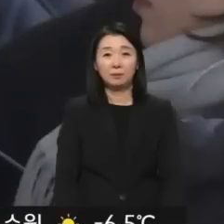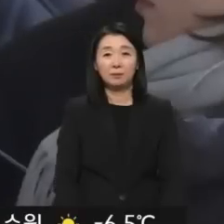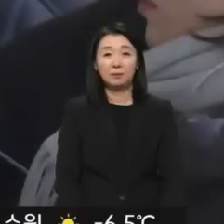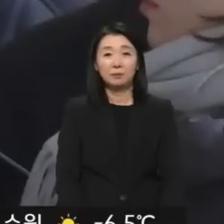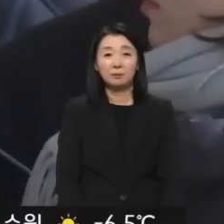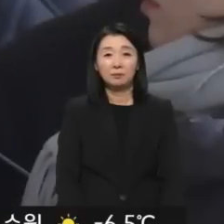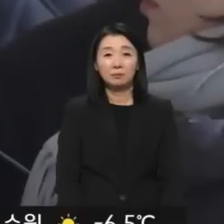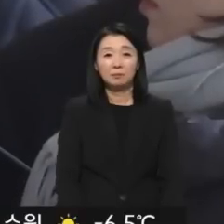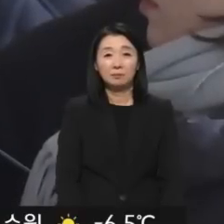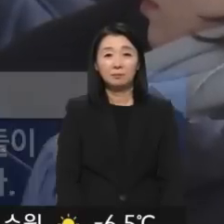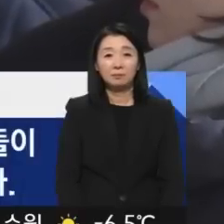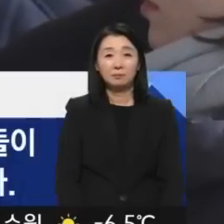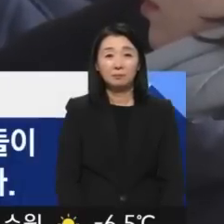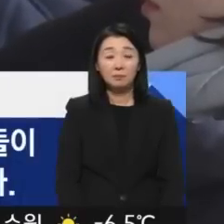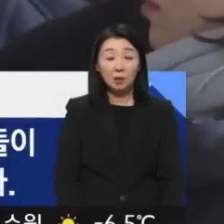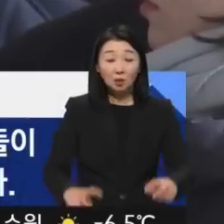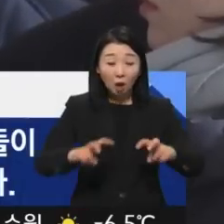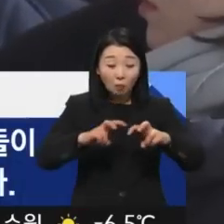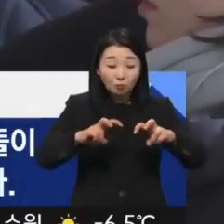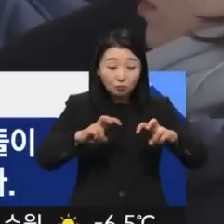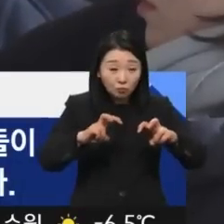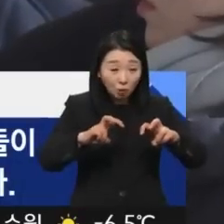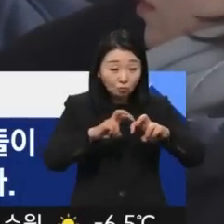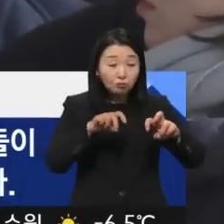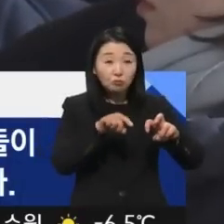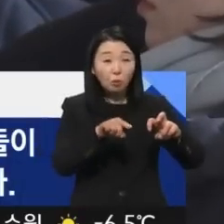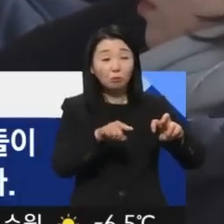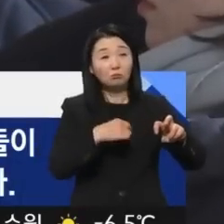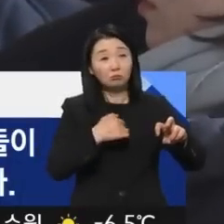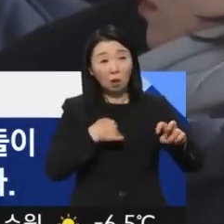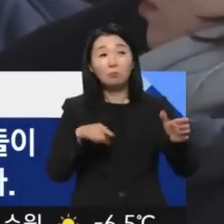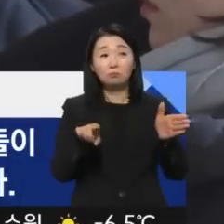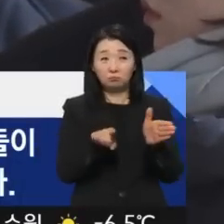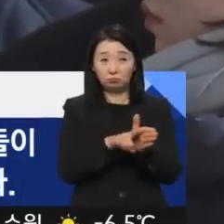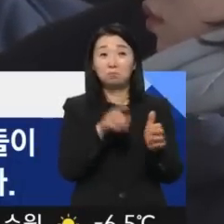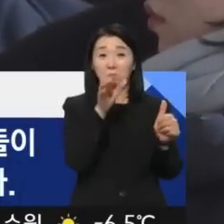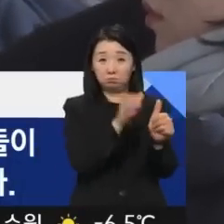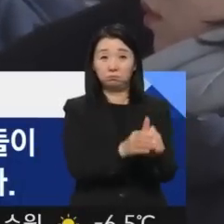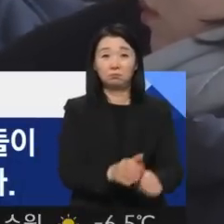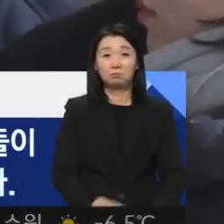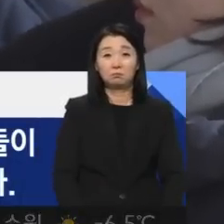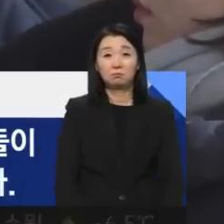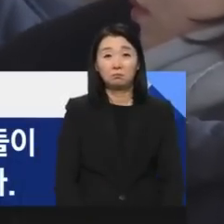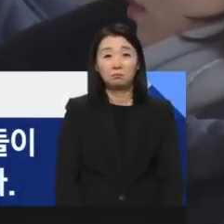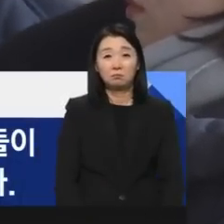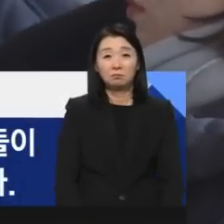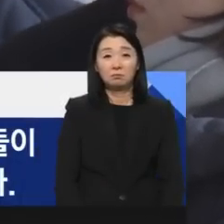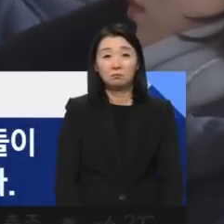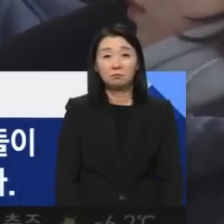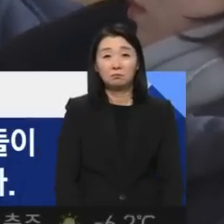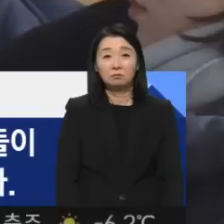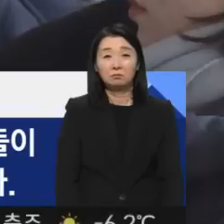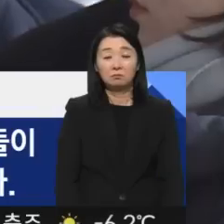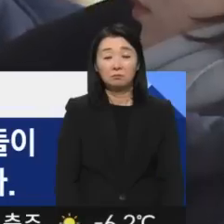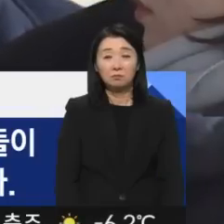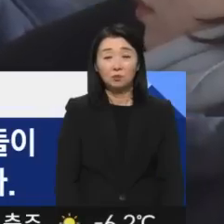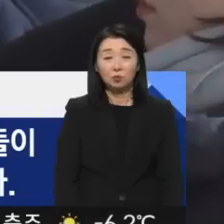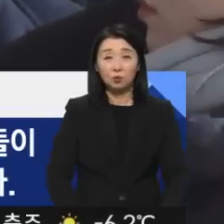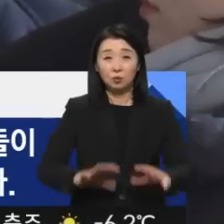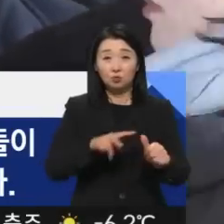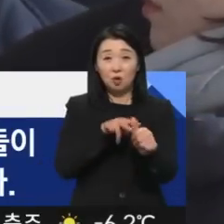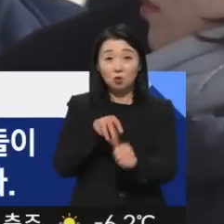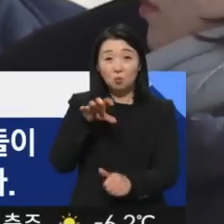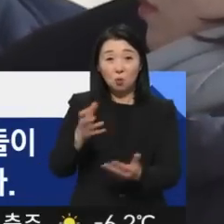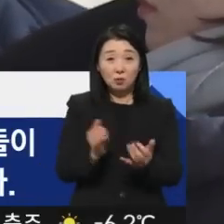그러한 분석관의 분석을 저는 절대적으로 신임하고 우리 국정원의